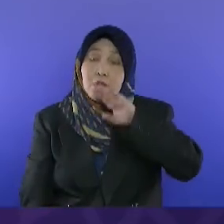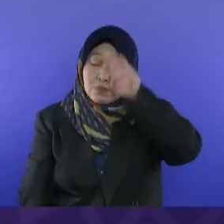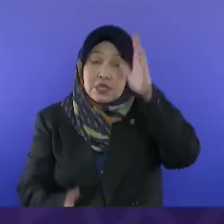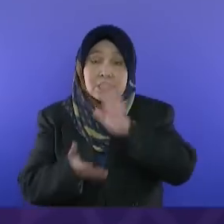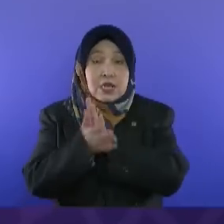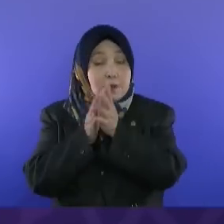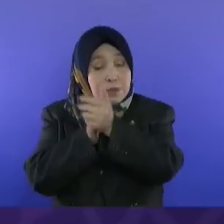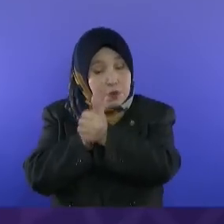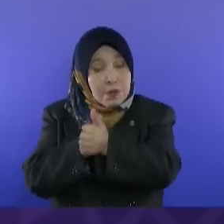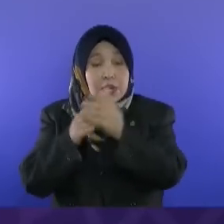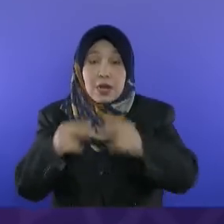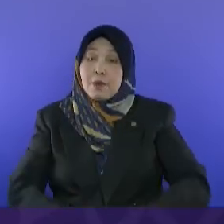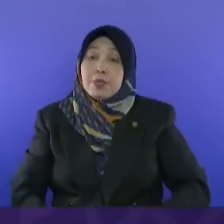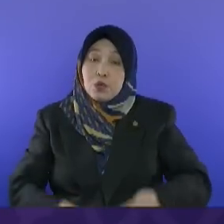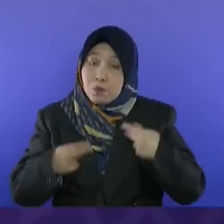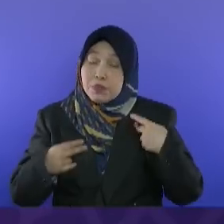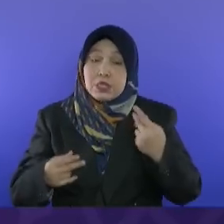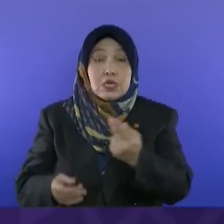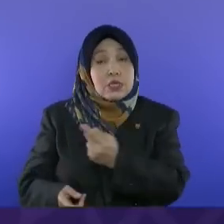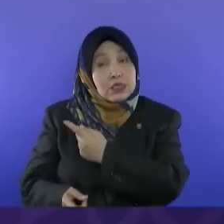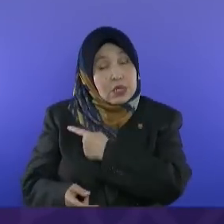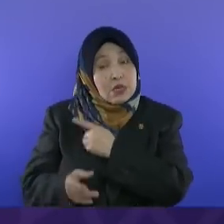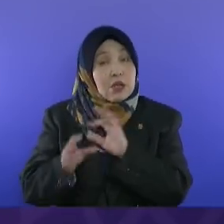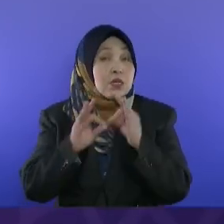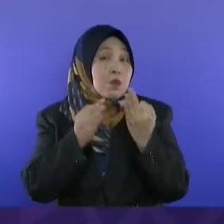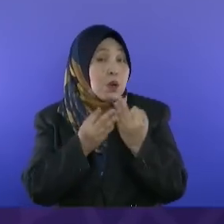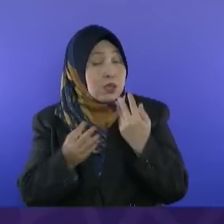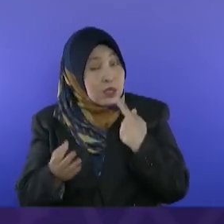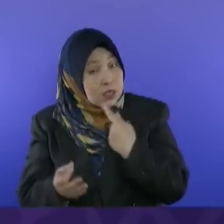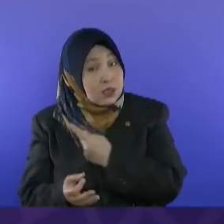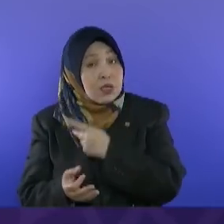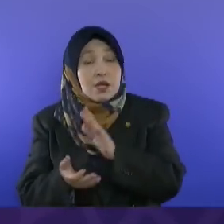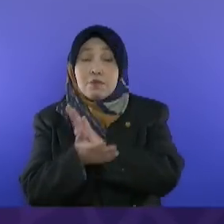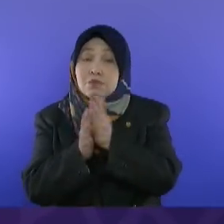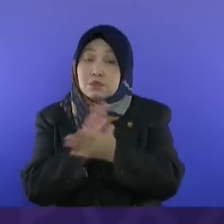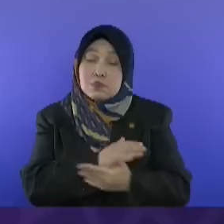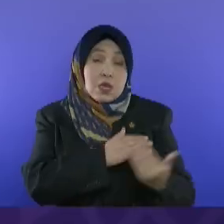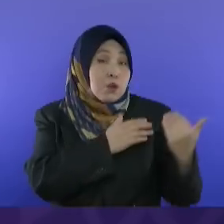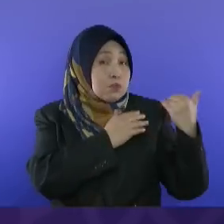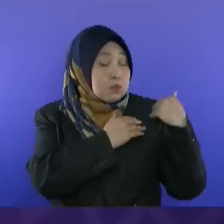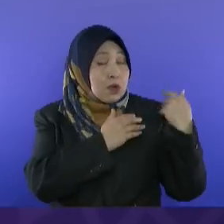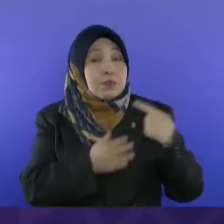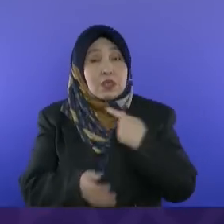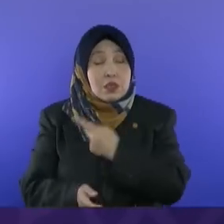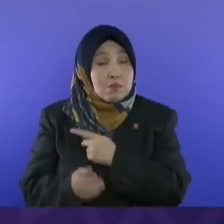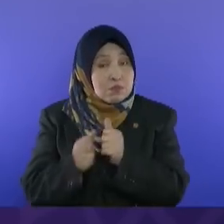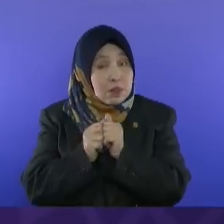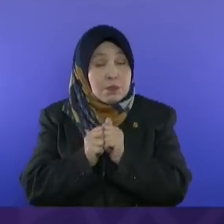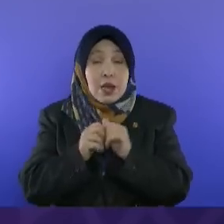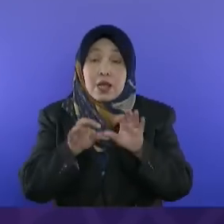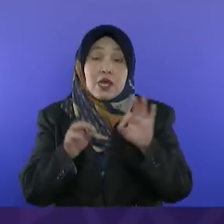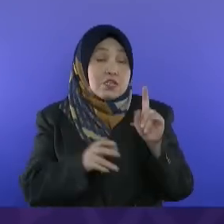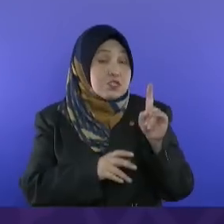pedoman dalam kehidupan kita Kita sebagai keluarga dan menjadi tanggung jawab kita bersama